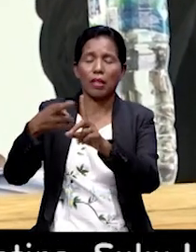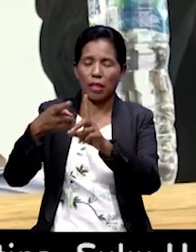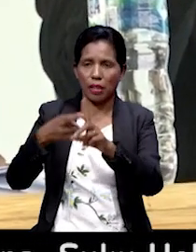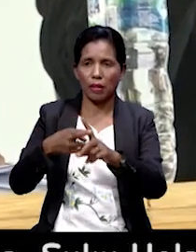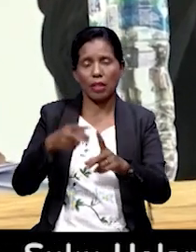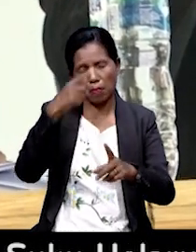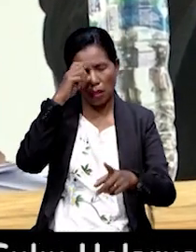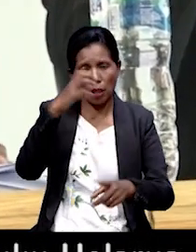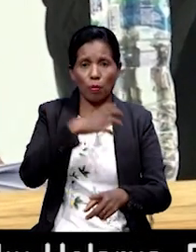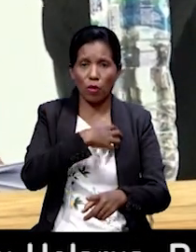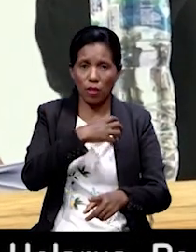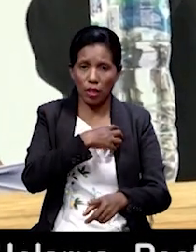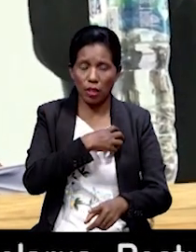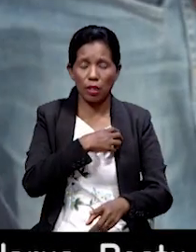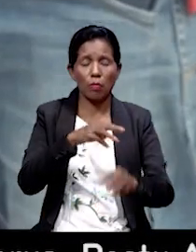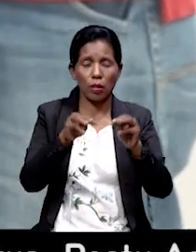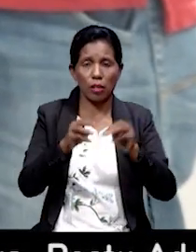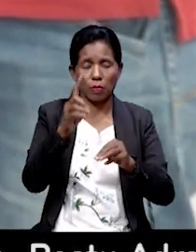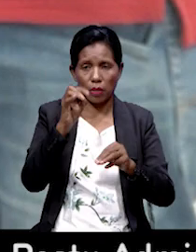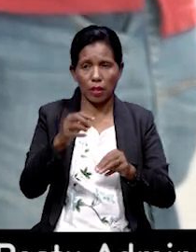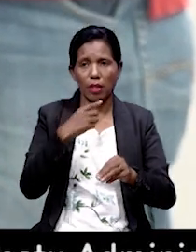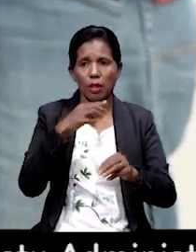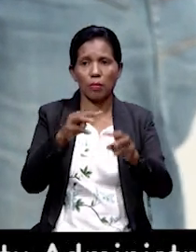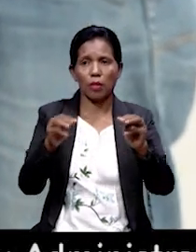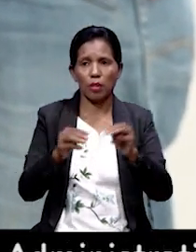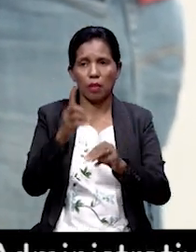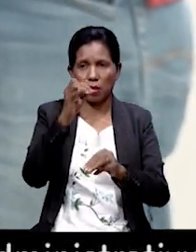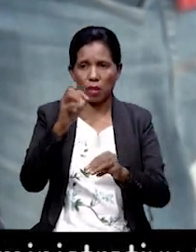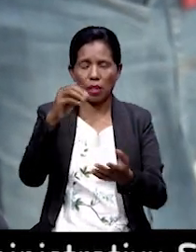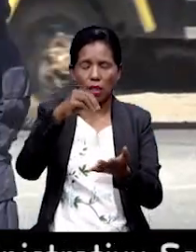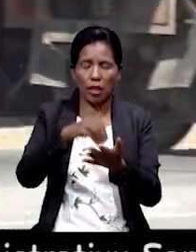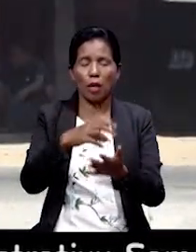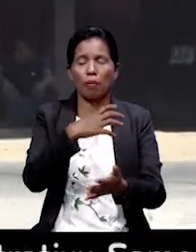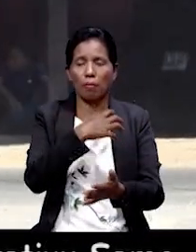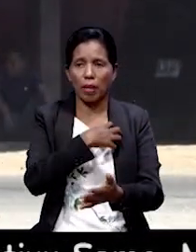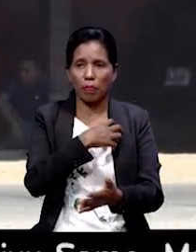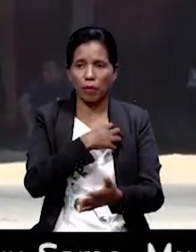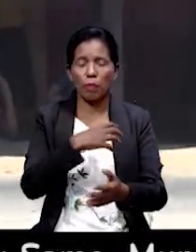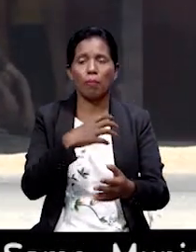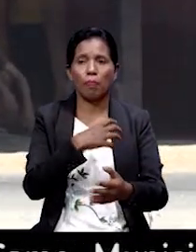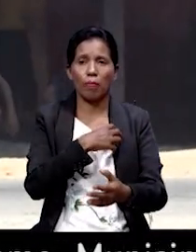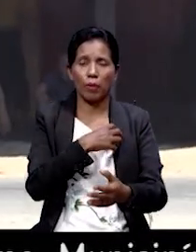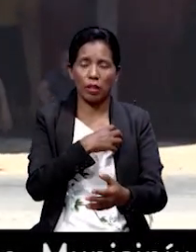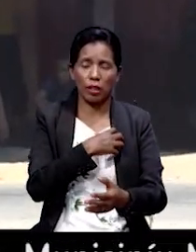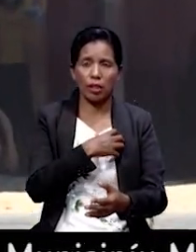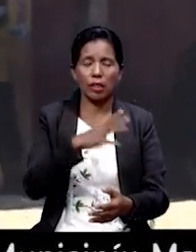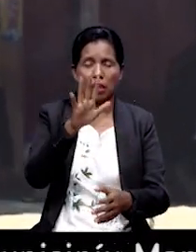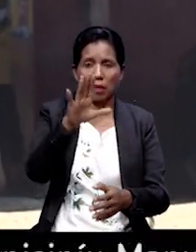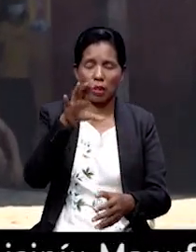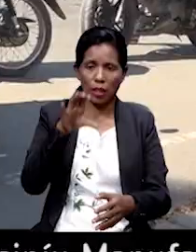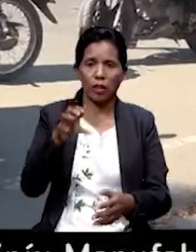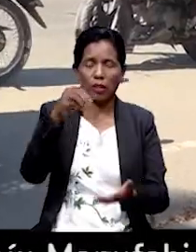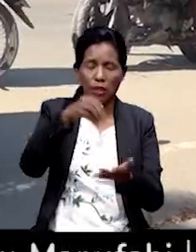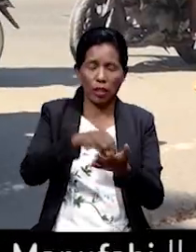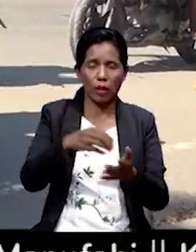dili superintendente Sefi Andriki da Costa Hateden iha munisipi dili seikoloka membro pentel atus lima komposto si transito no forza reserva